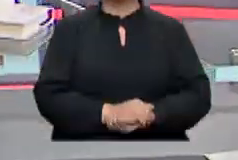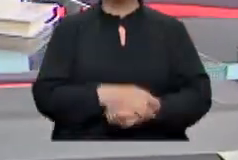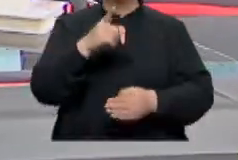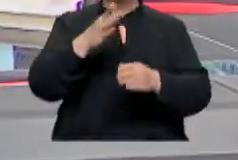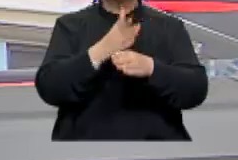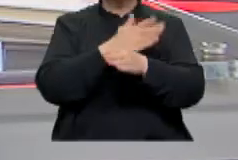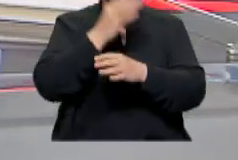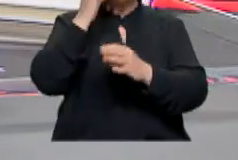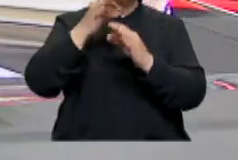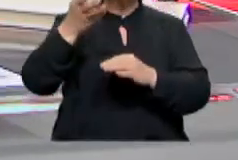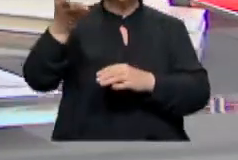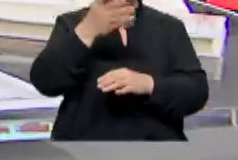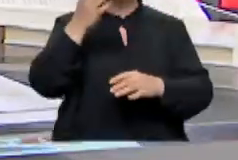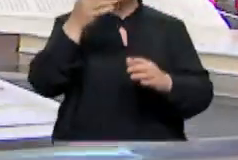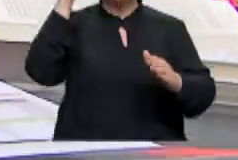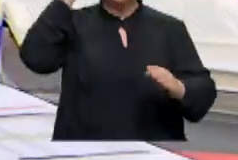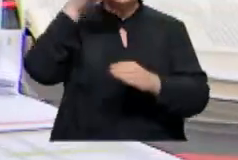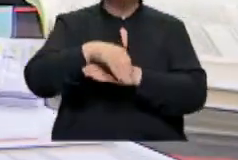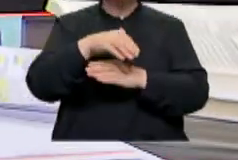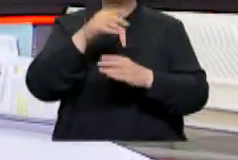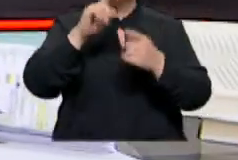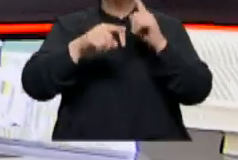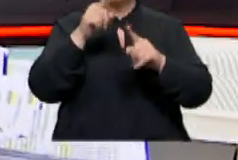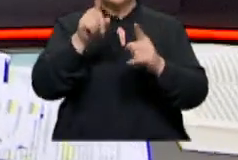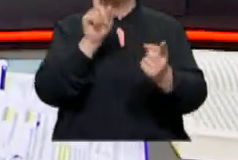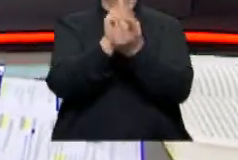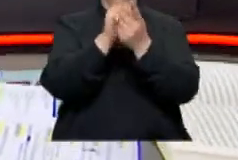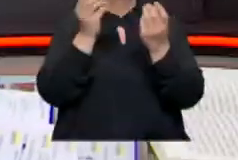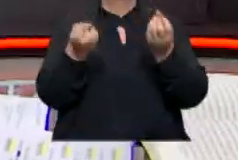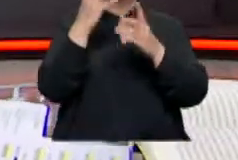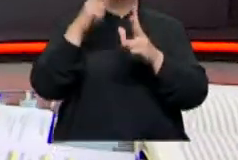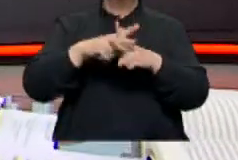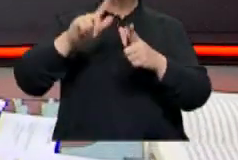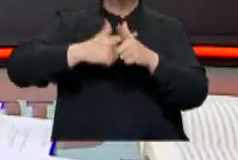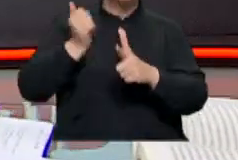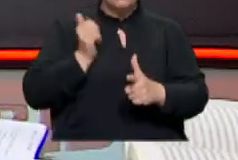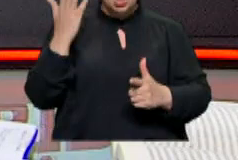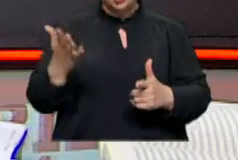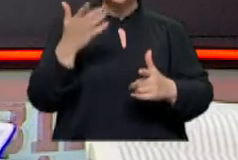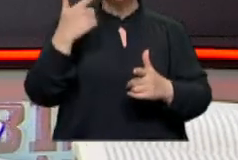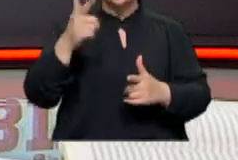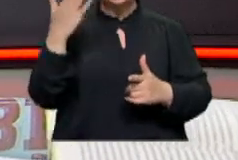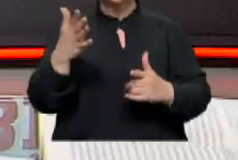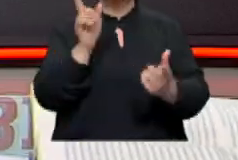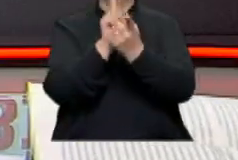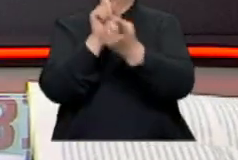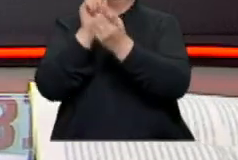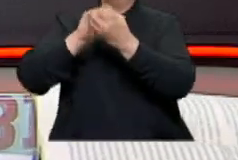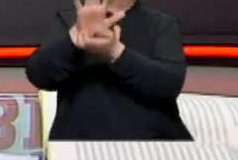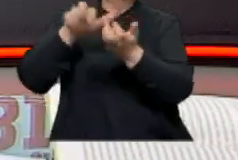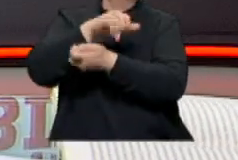Bu memleket insanlarını işte başarısız politikalar böyle karşı karşıya getiriyor. Polisi, jandarması, köylüsü, ahalisi.